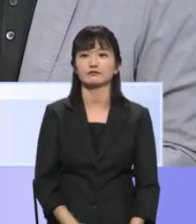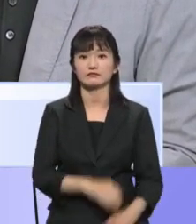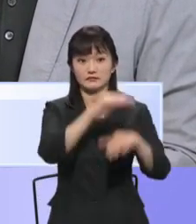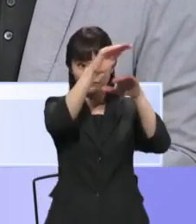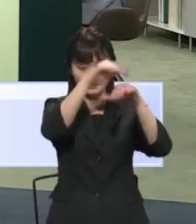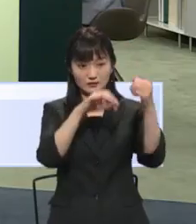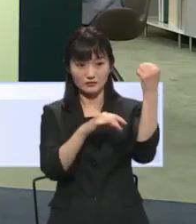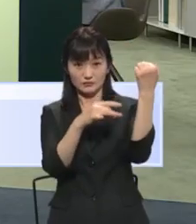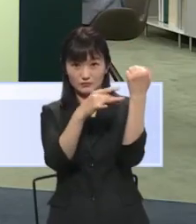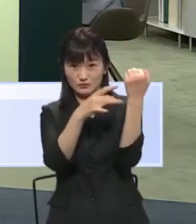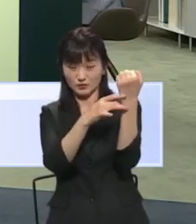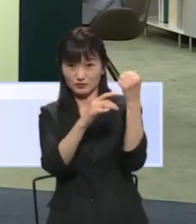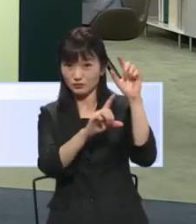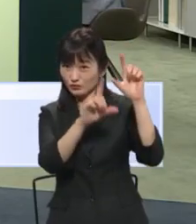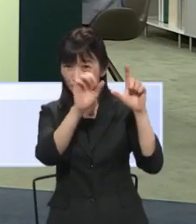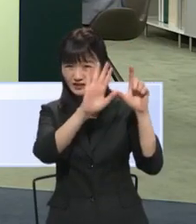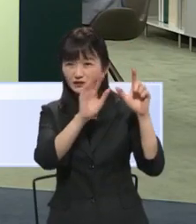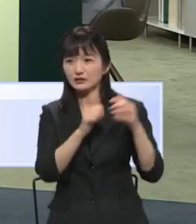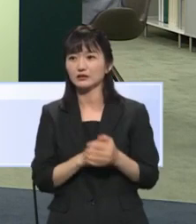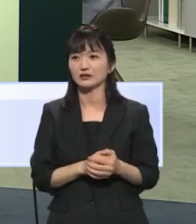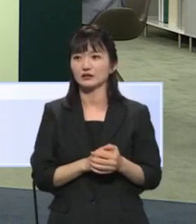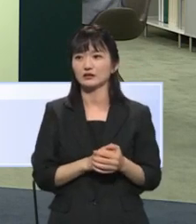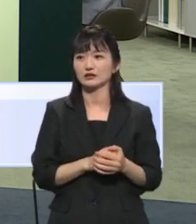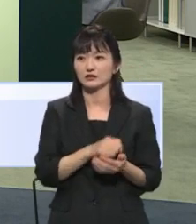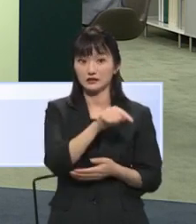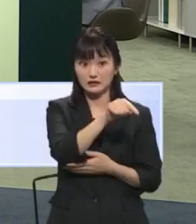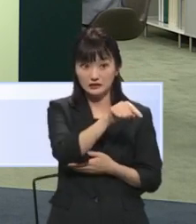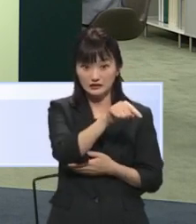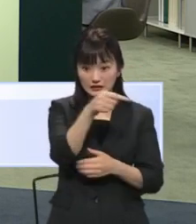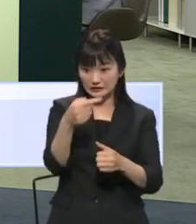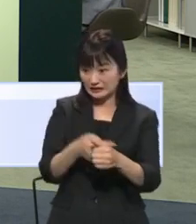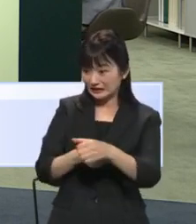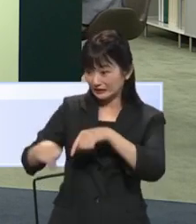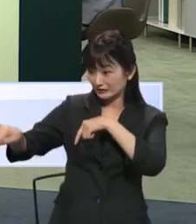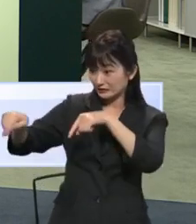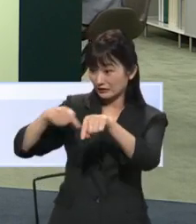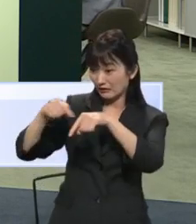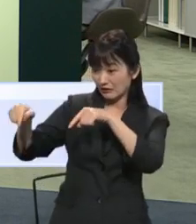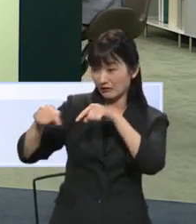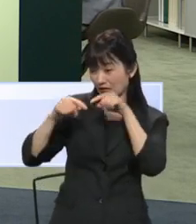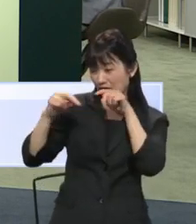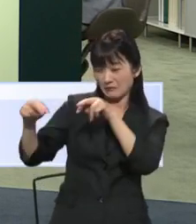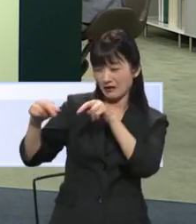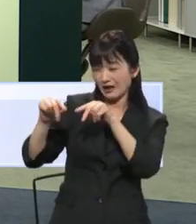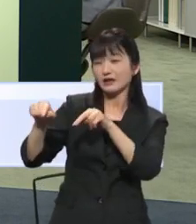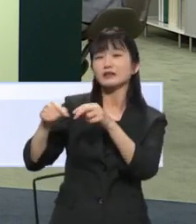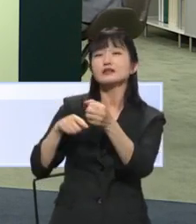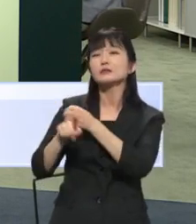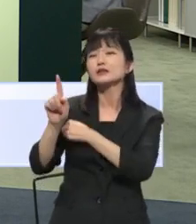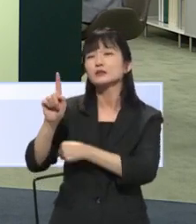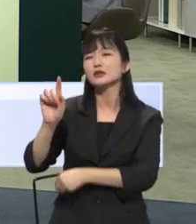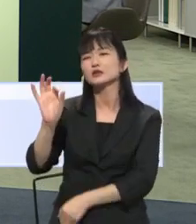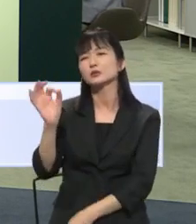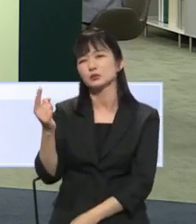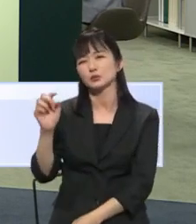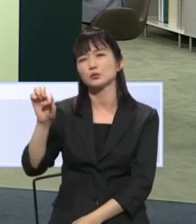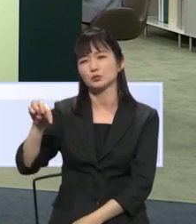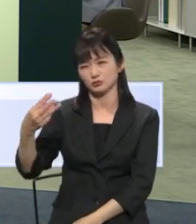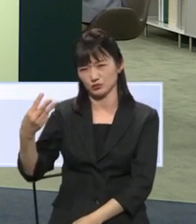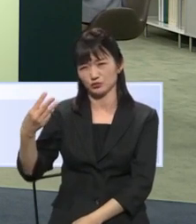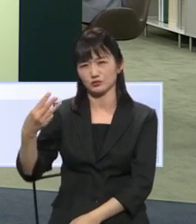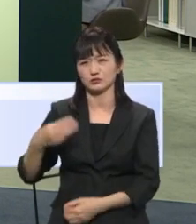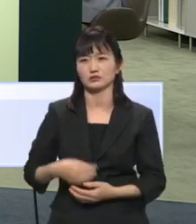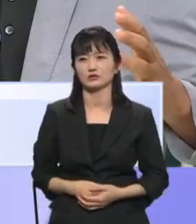그 글을 둘러싼 어떤 공간을 오므리라고 표현한거다 그렇죠 이제 뭐 민주당에서 그 아까 말씀드린